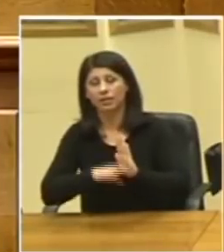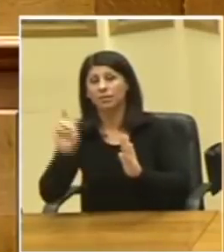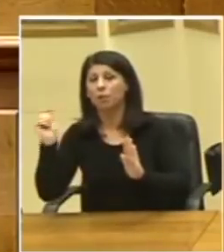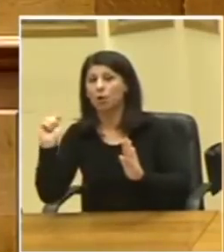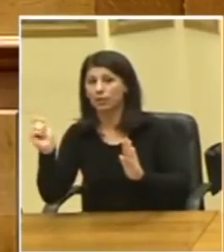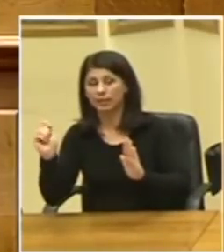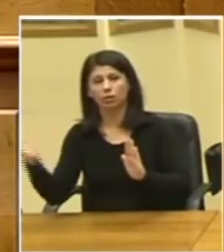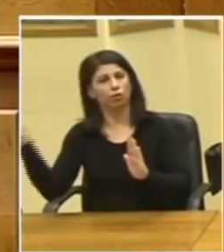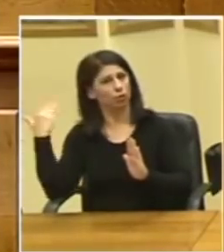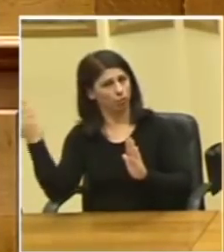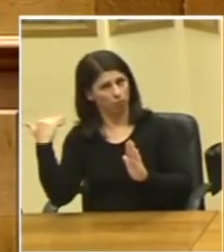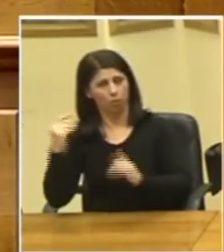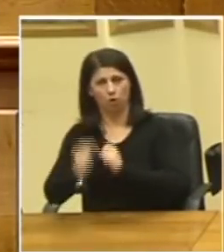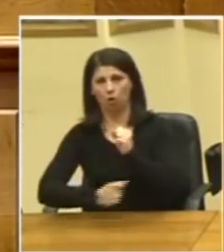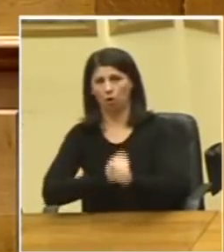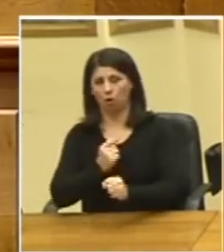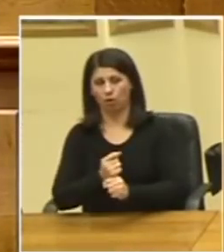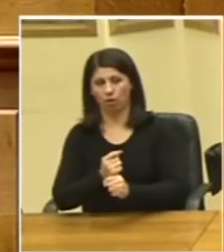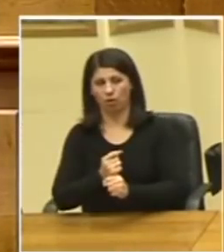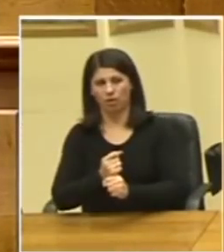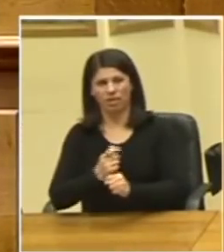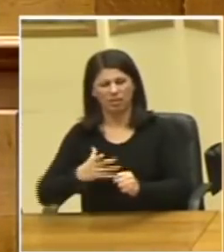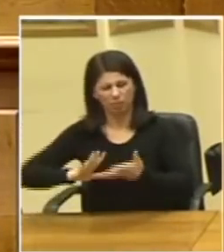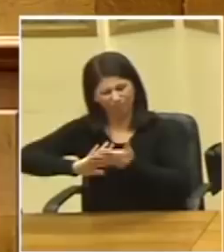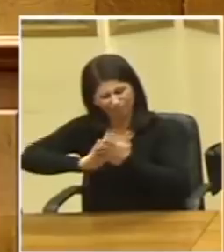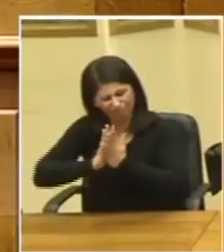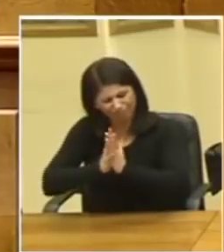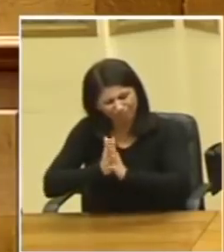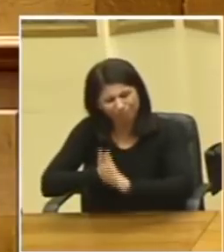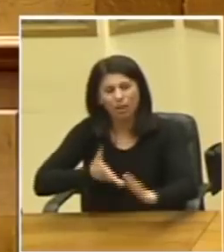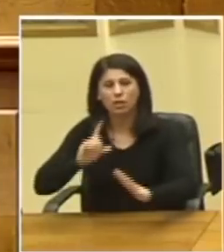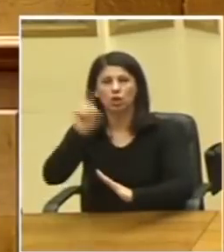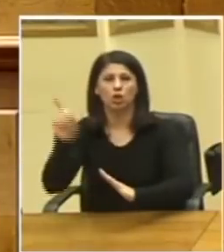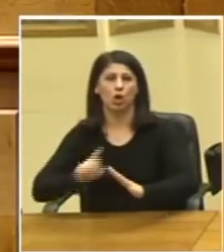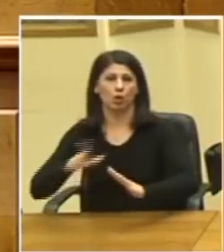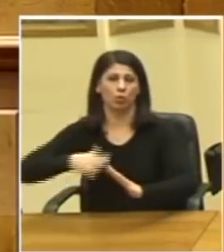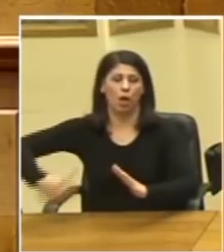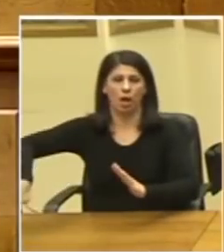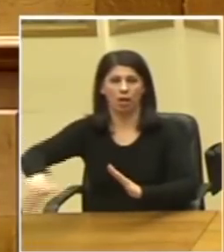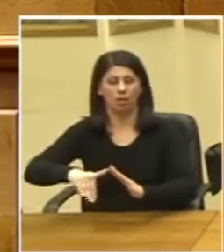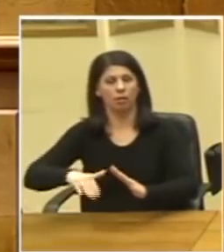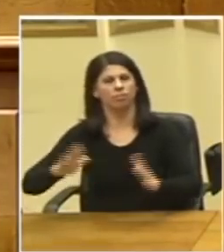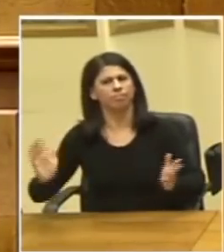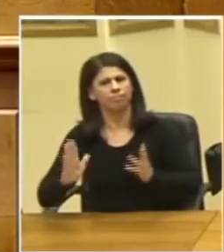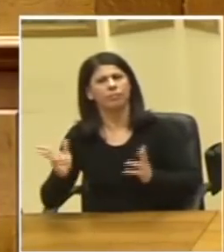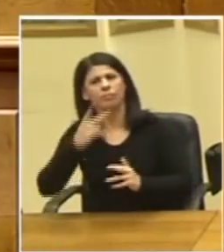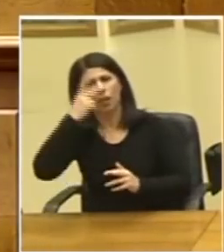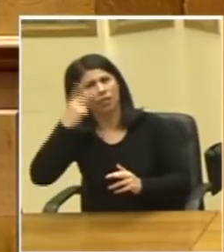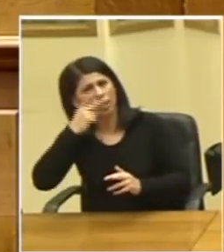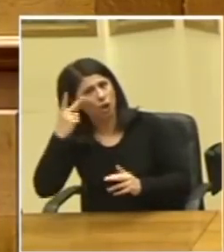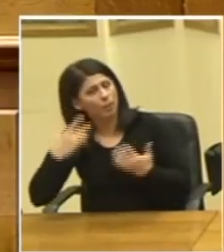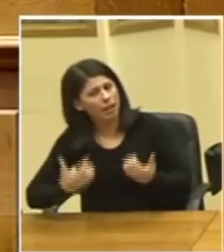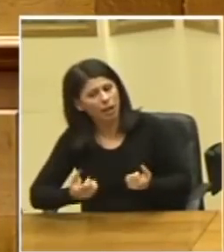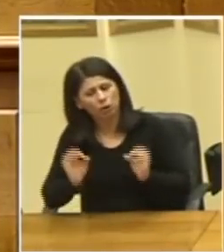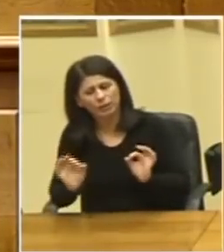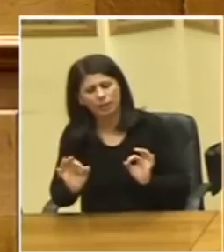πολιτικές των προηγούμενων χρόνων που τσάκιζαν τη ζωή του λαού μας. Ακόμα και τα όποια δικαιώματα τυπικά